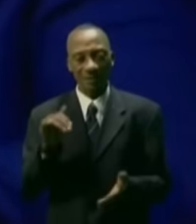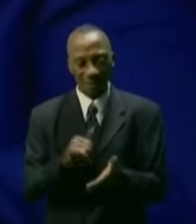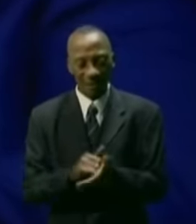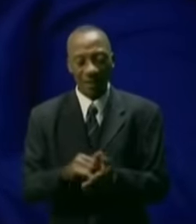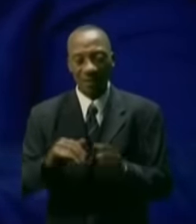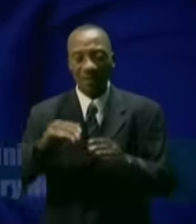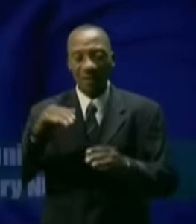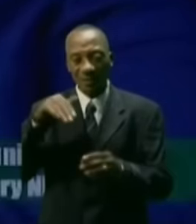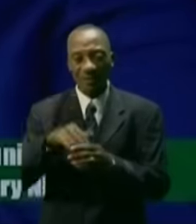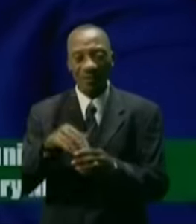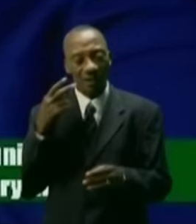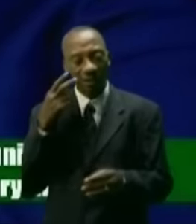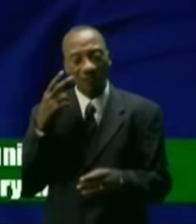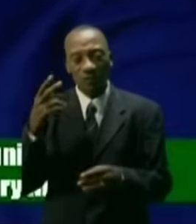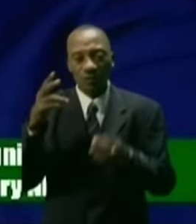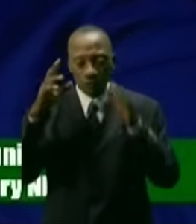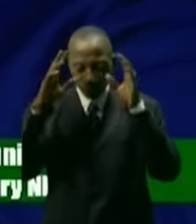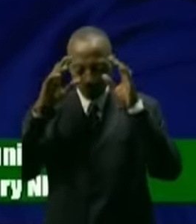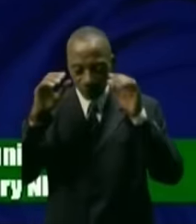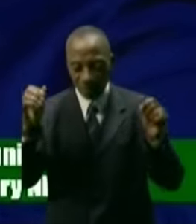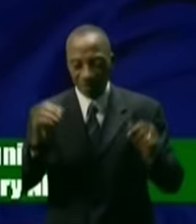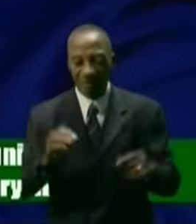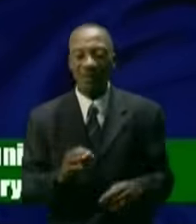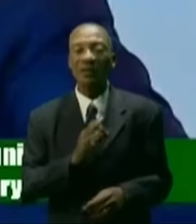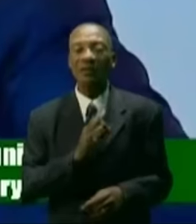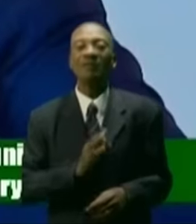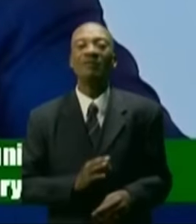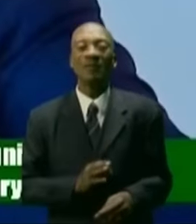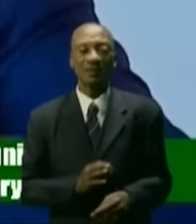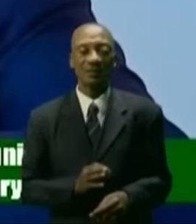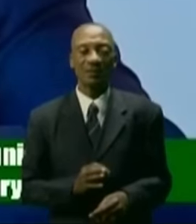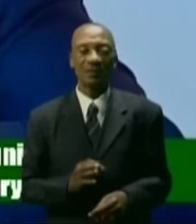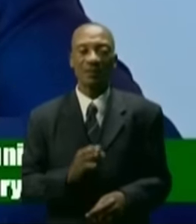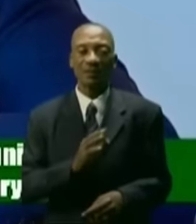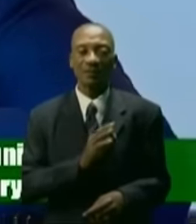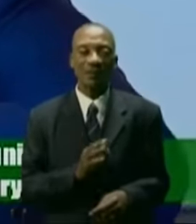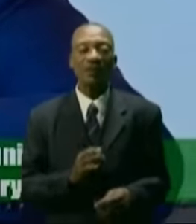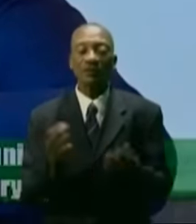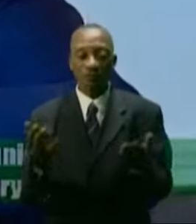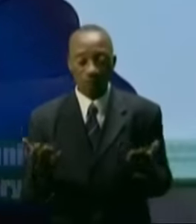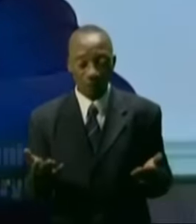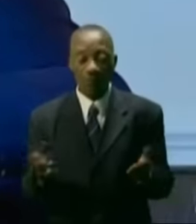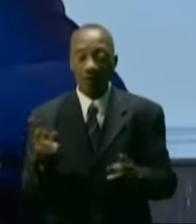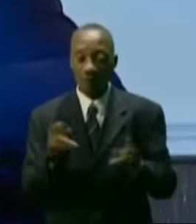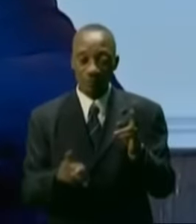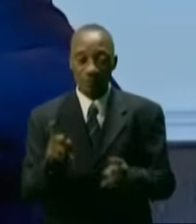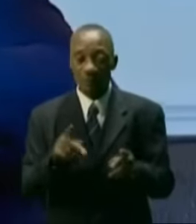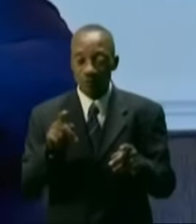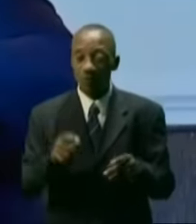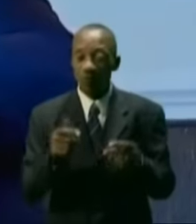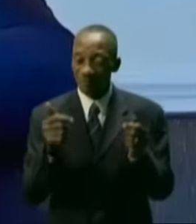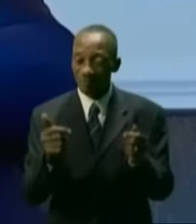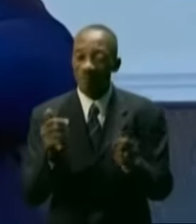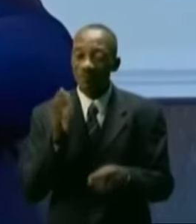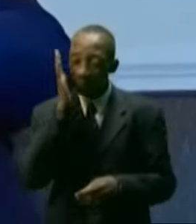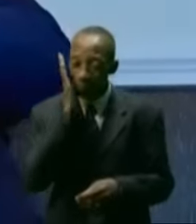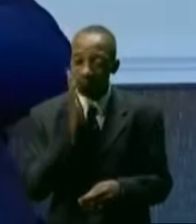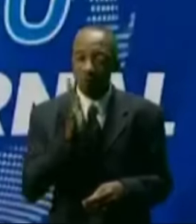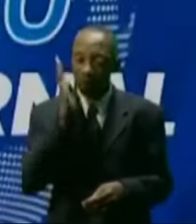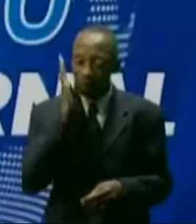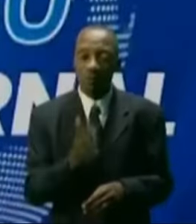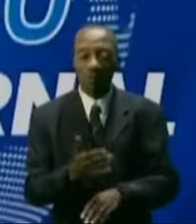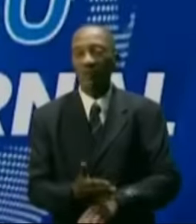Tshisekedi Tshilombo qui a instauré l'état de siège en Ituri et au Nord Kivu depuis 2021.